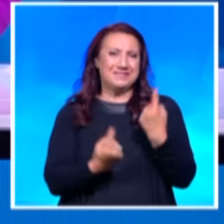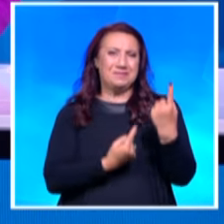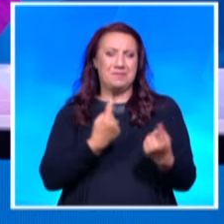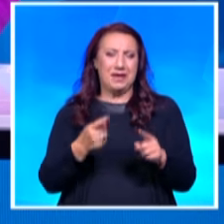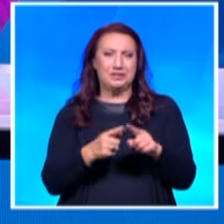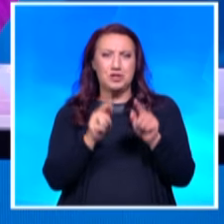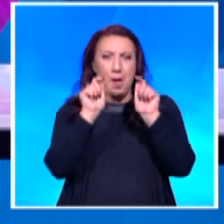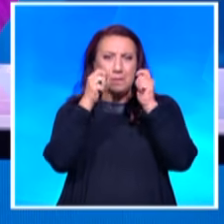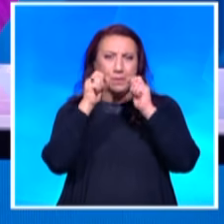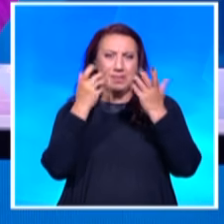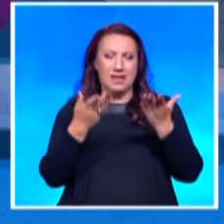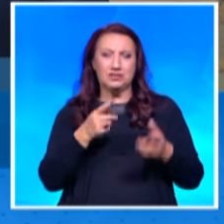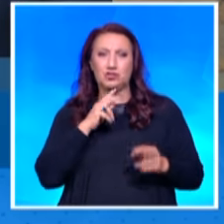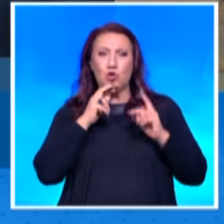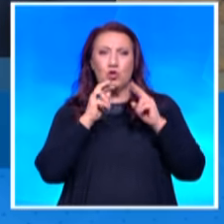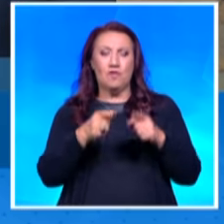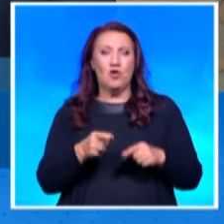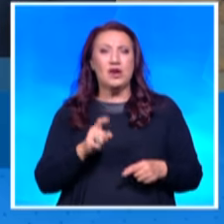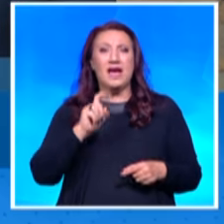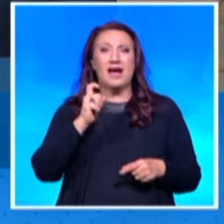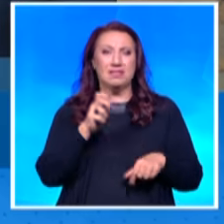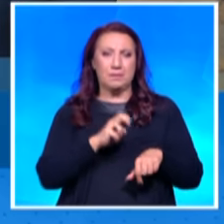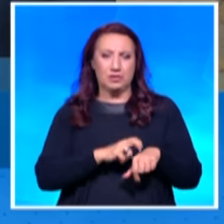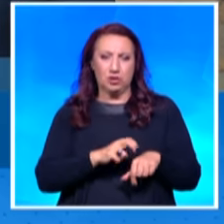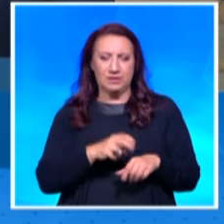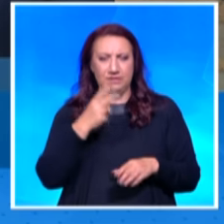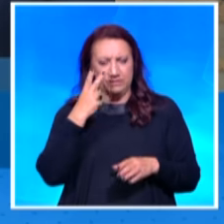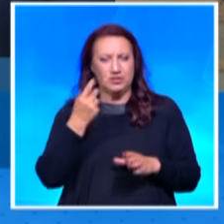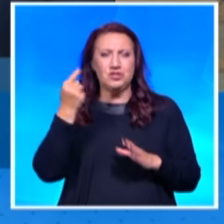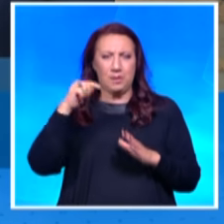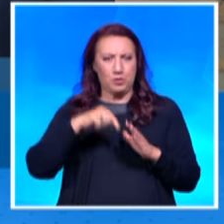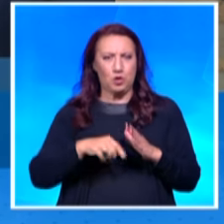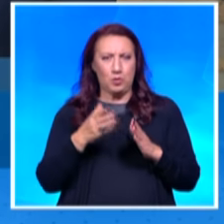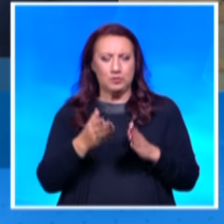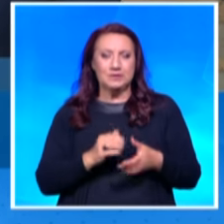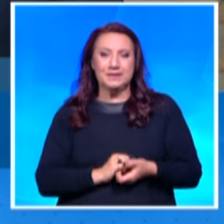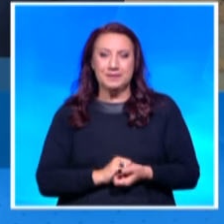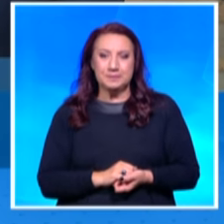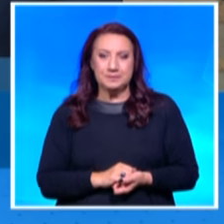критиките Гълъб Донев. Повече по темата сега от Митю Маринов. Здравей!